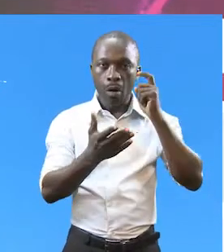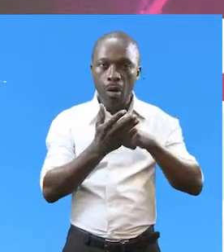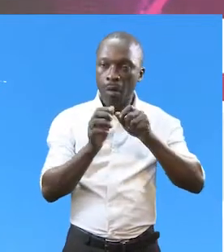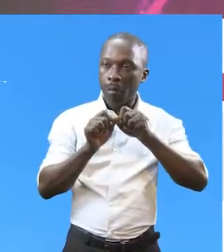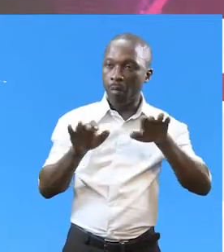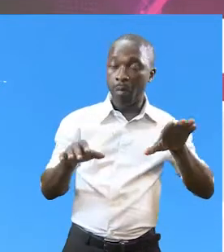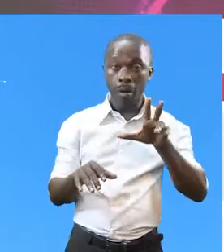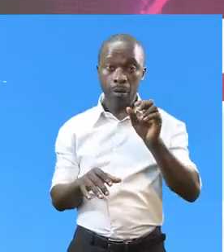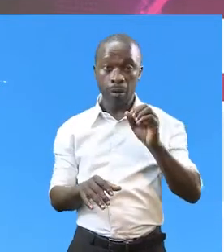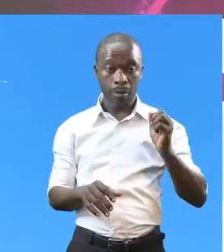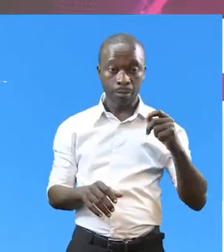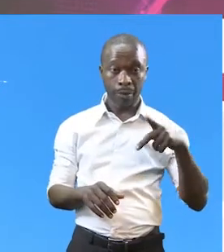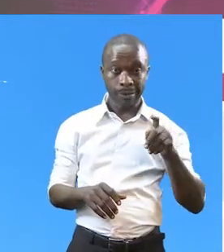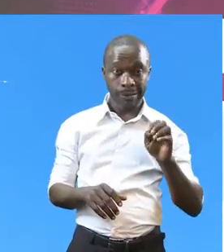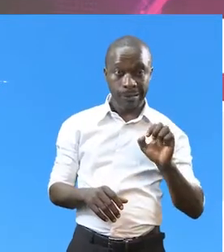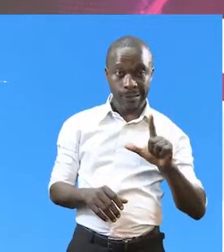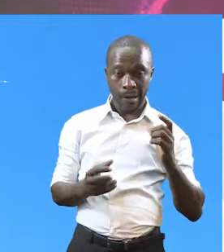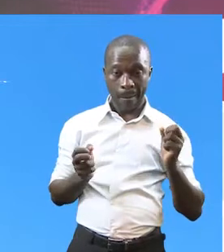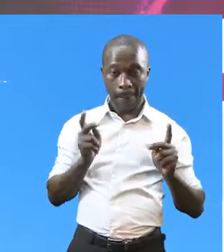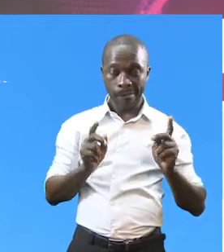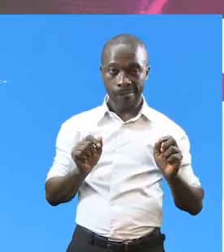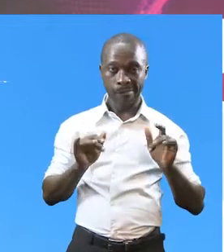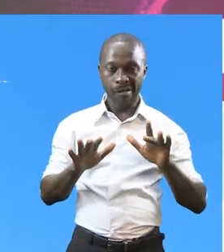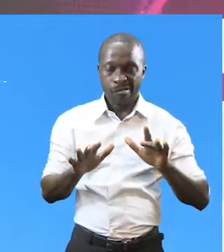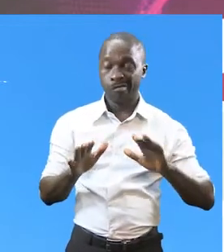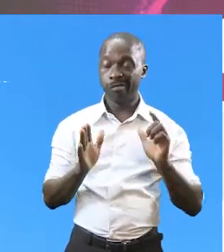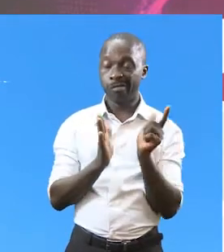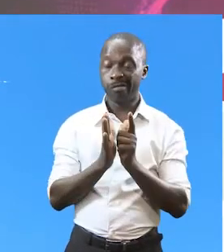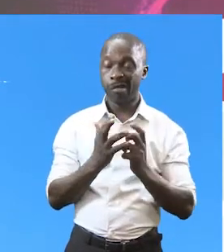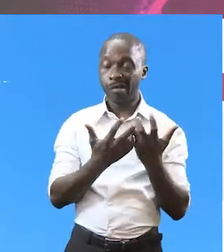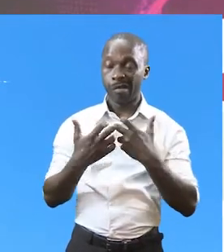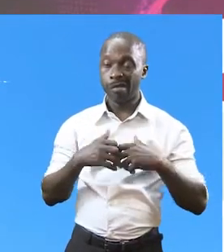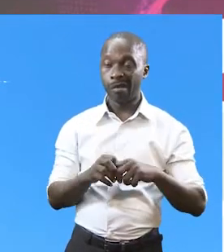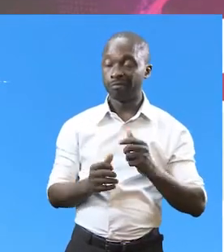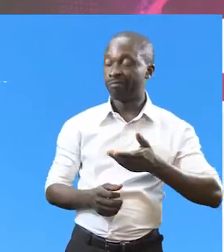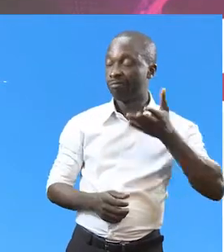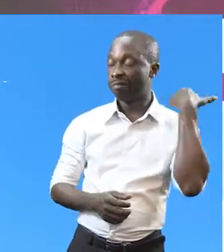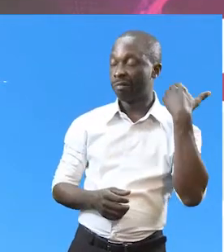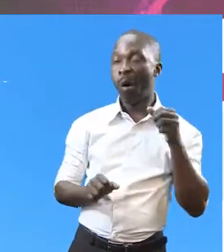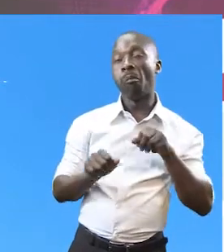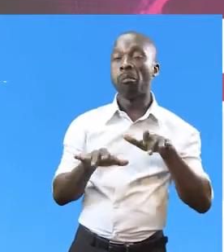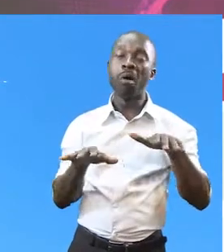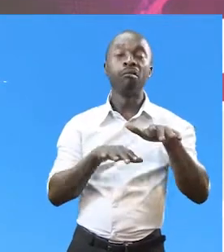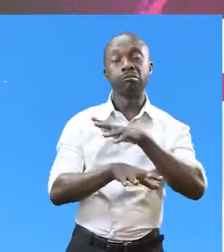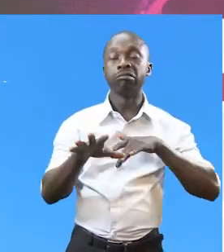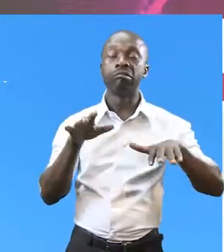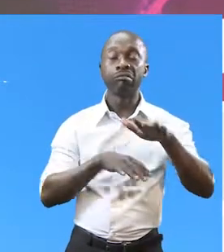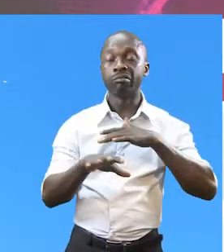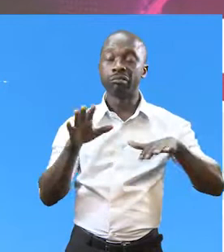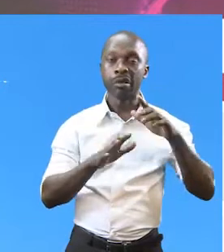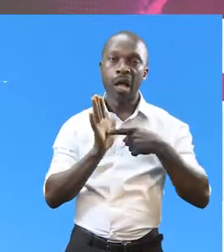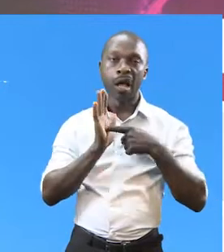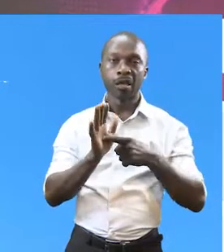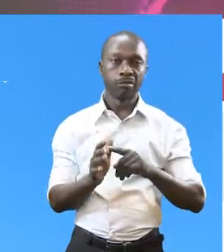dernier, les populations semblent avoir relégué au second plan le port du masque. À Douala, notamment, comme ailleurs au Cameroun,